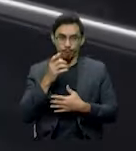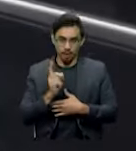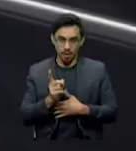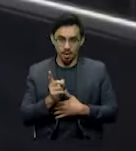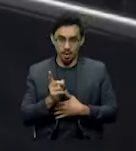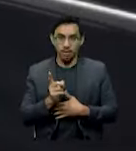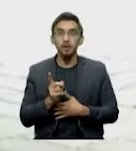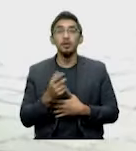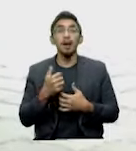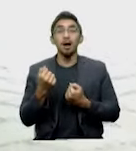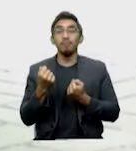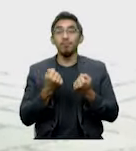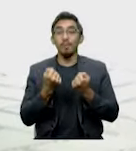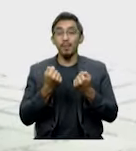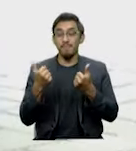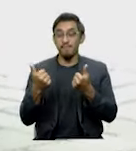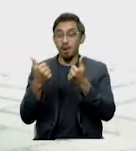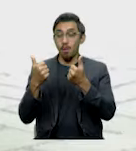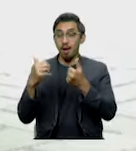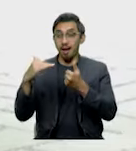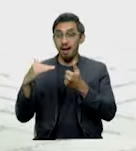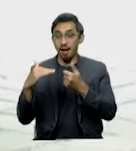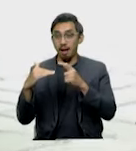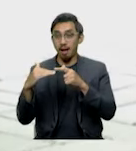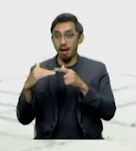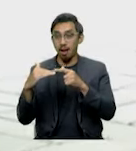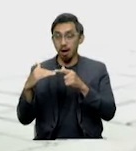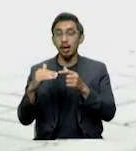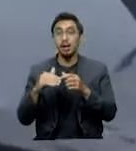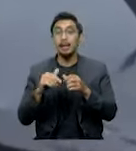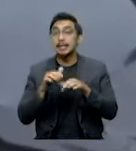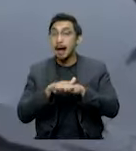Pemilik showroom mobil mewah mengaku tidak mau berdamai dan memilih